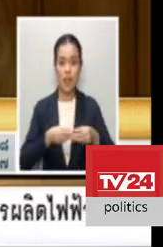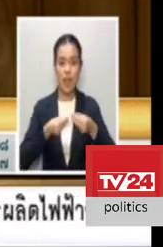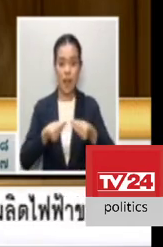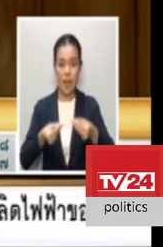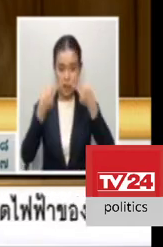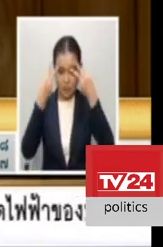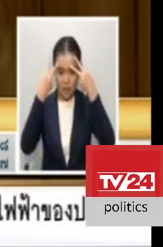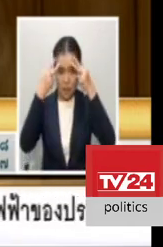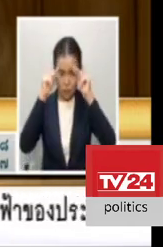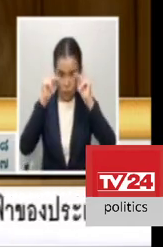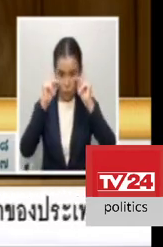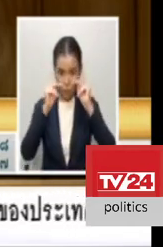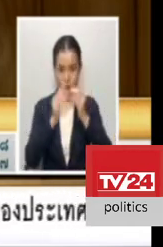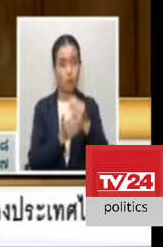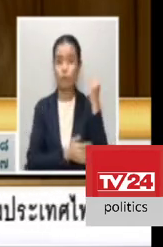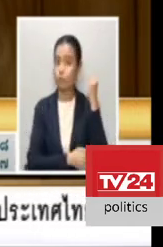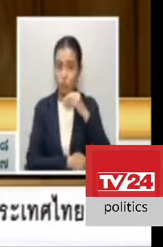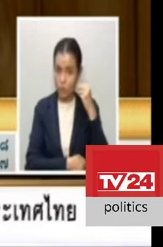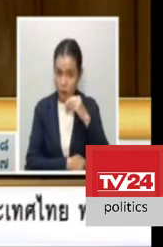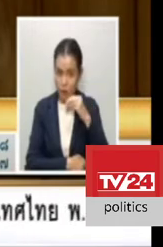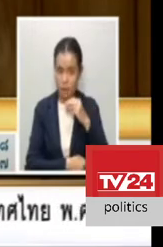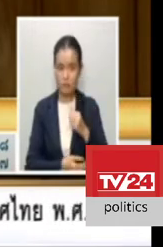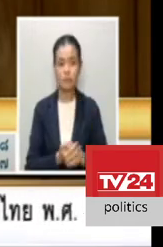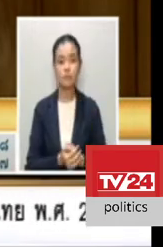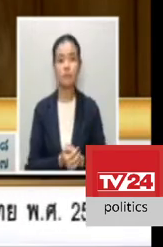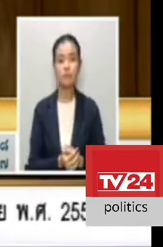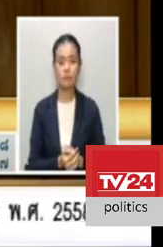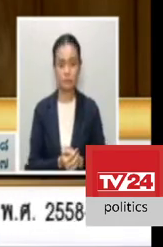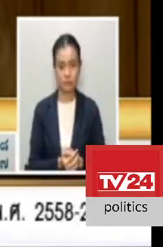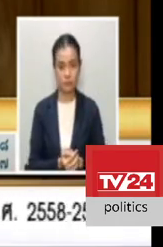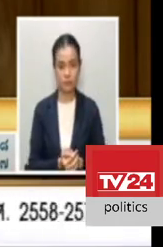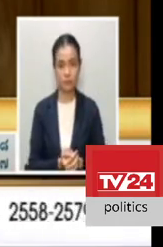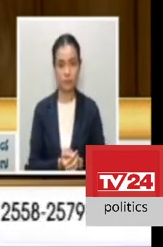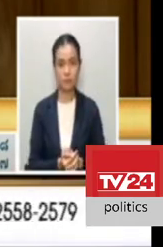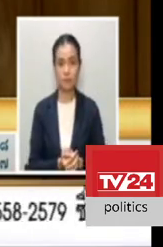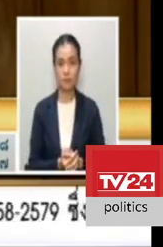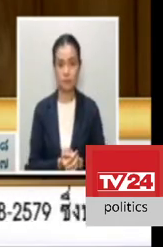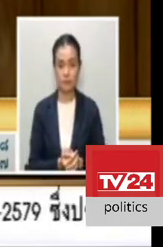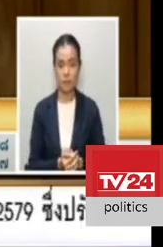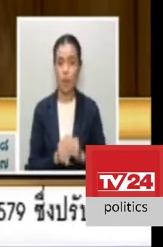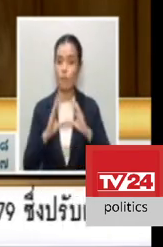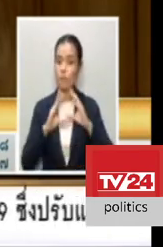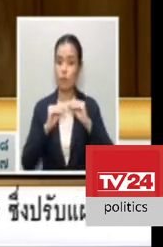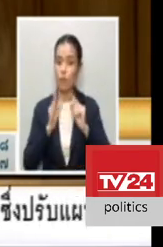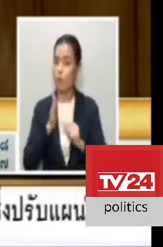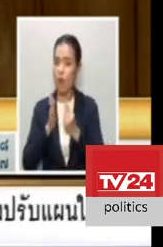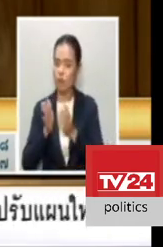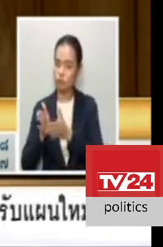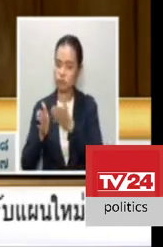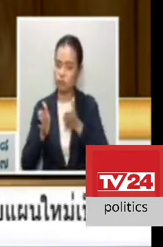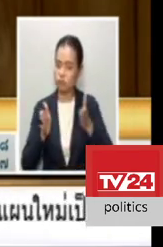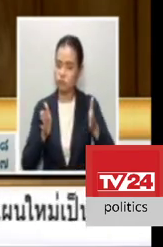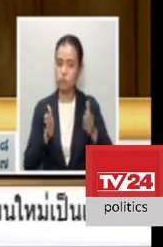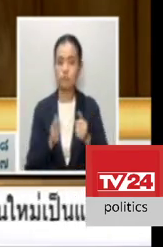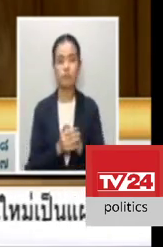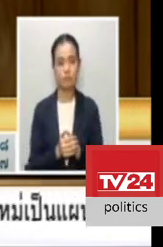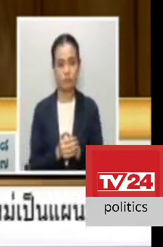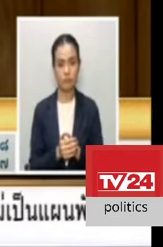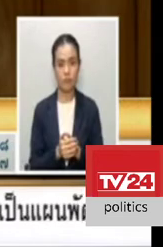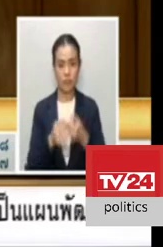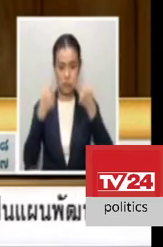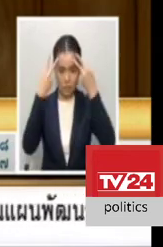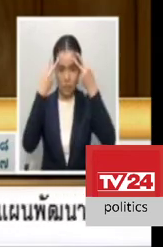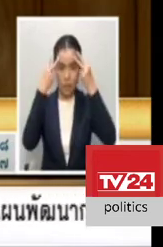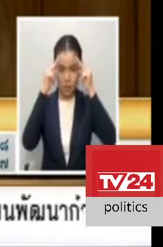ฉียงทุกครั้งไปตั้งแต่การประชุมแรกๆนะเป็นนายกรัฐมนต